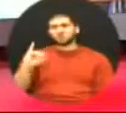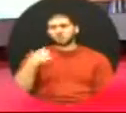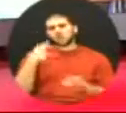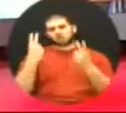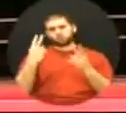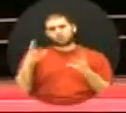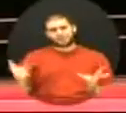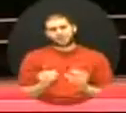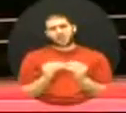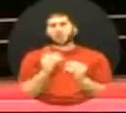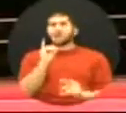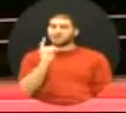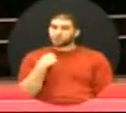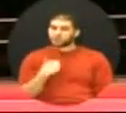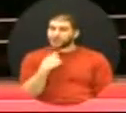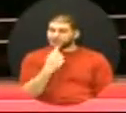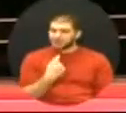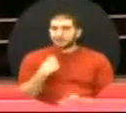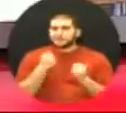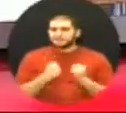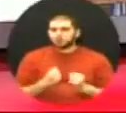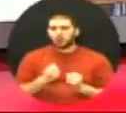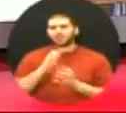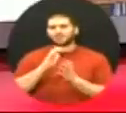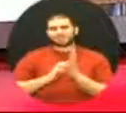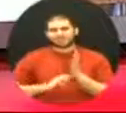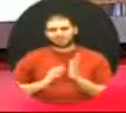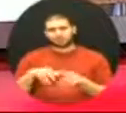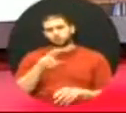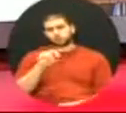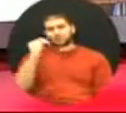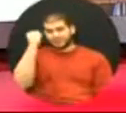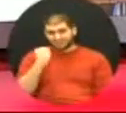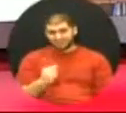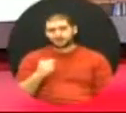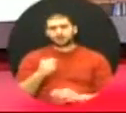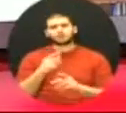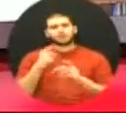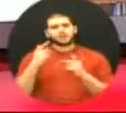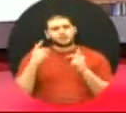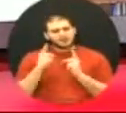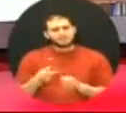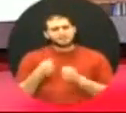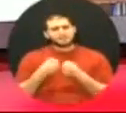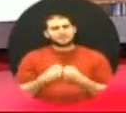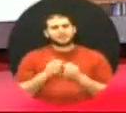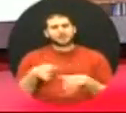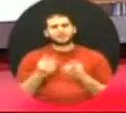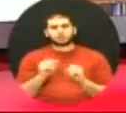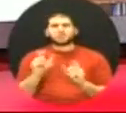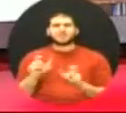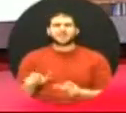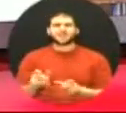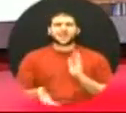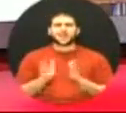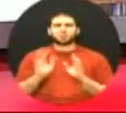אהיה שם גם ביחד, אבל אני רוצה להגיד, אני בטוחה שהטקסטים ייסו גם את הנושא של הרצח, את המלחמה על הדמוקרטיה ואת מניעת האלימות וההסתה, שזה מאוד מאוד